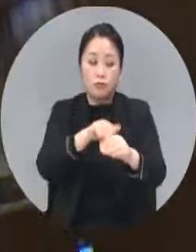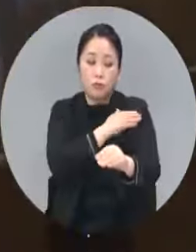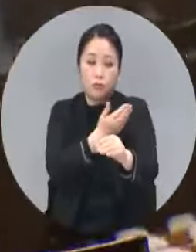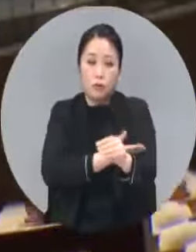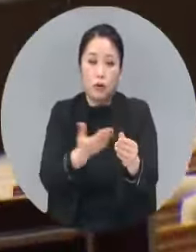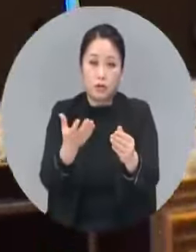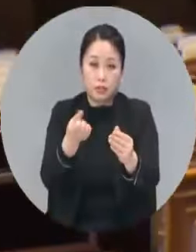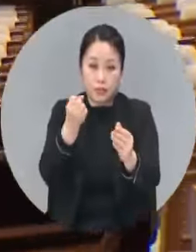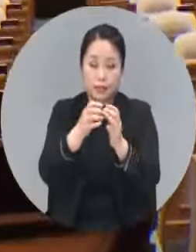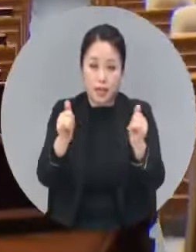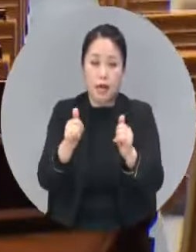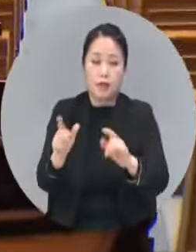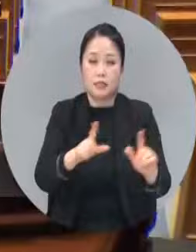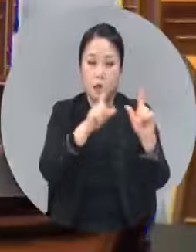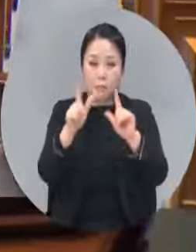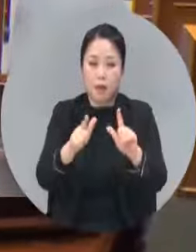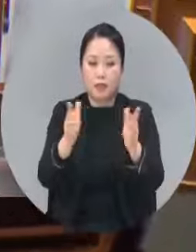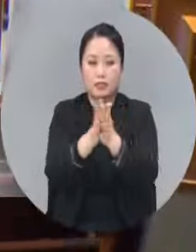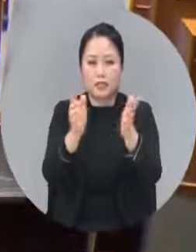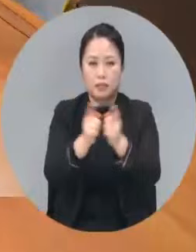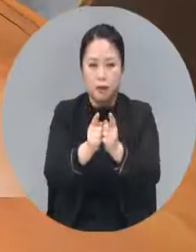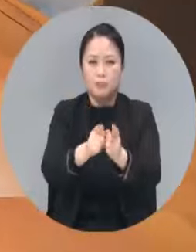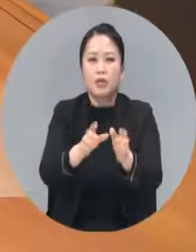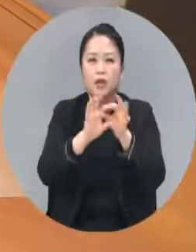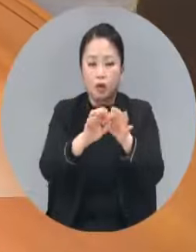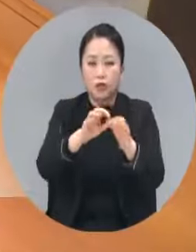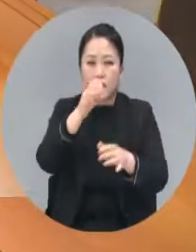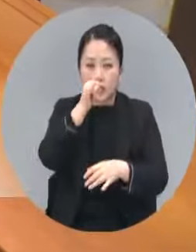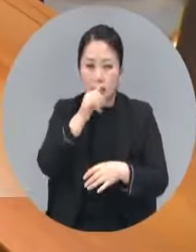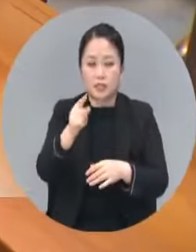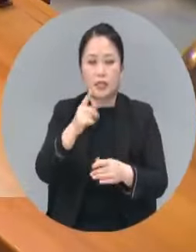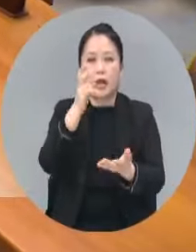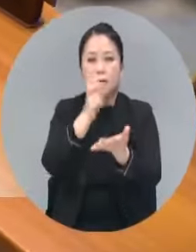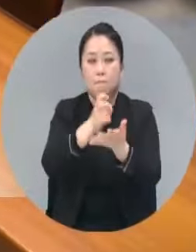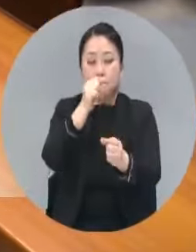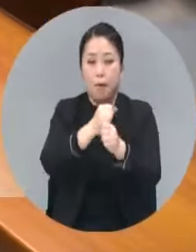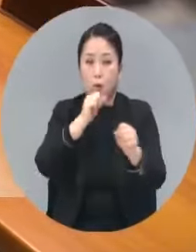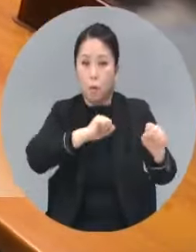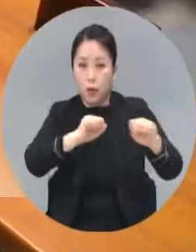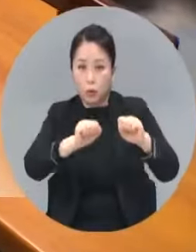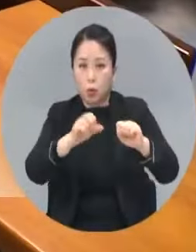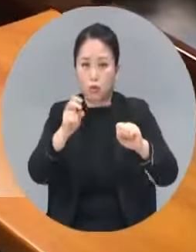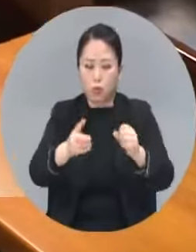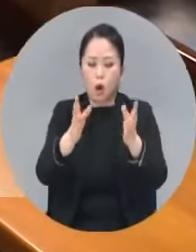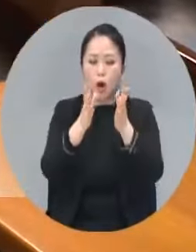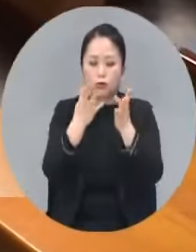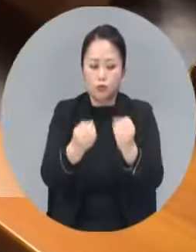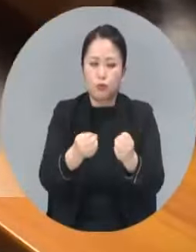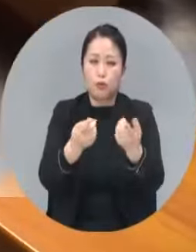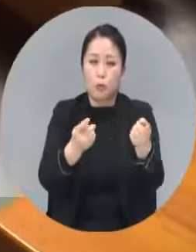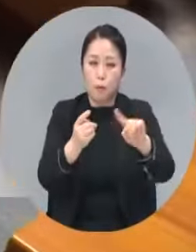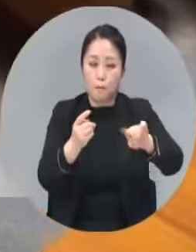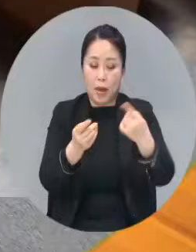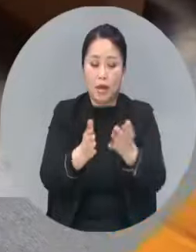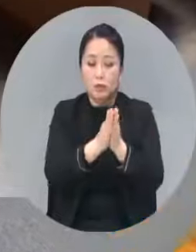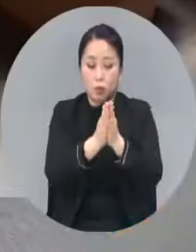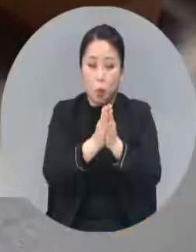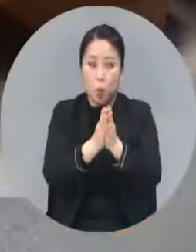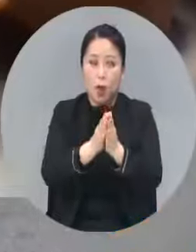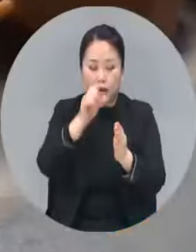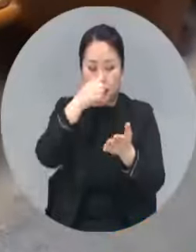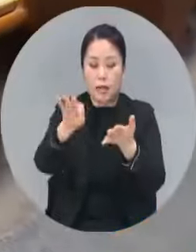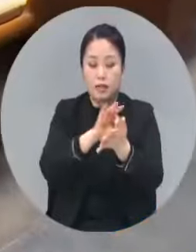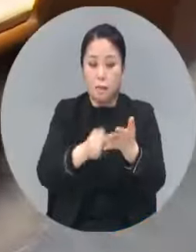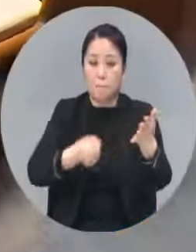삶에 직접적인 영향을 미치는 입법활동을 하고 수백조 원의 우리나라 예산을 확정짓는 국회의원을 뽑는